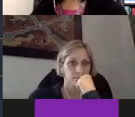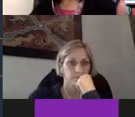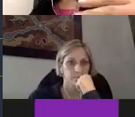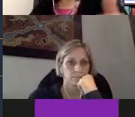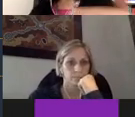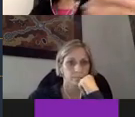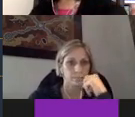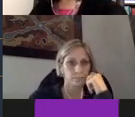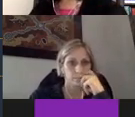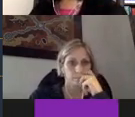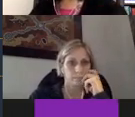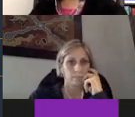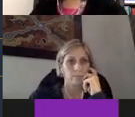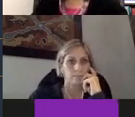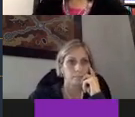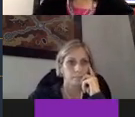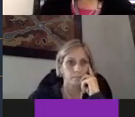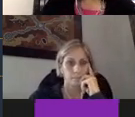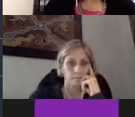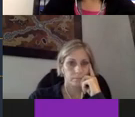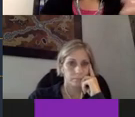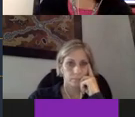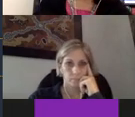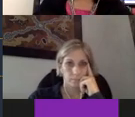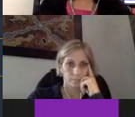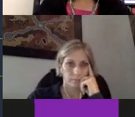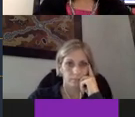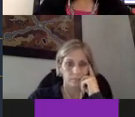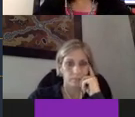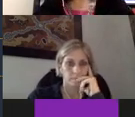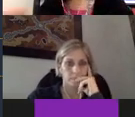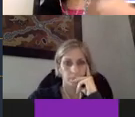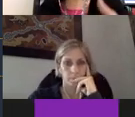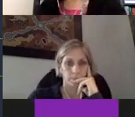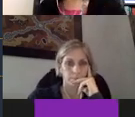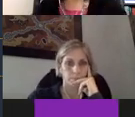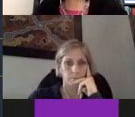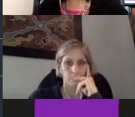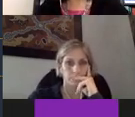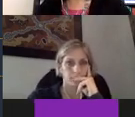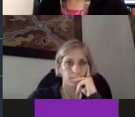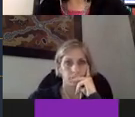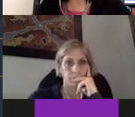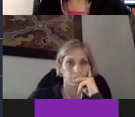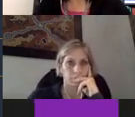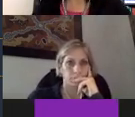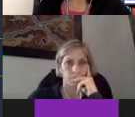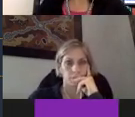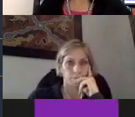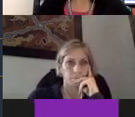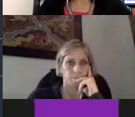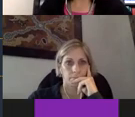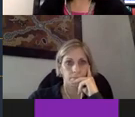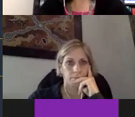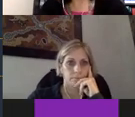ovvero da da una parte le due regioni più coinvolte fermiamolo insieme e I love Veneto e dall'altra parte invece le